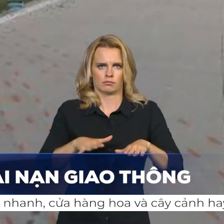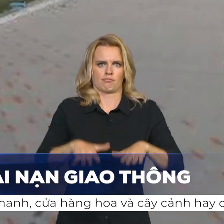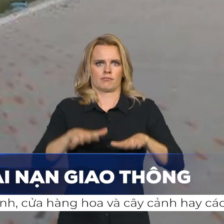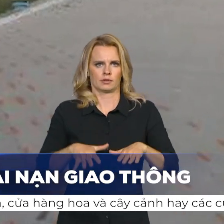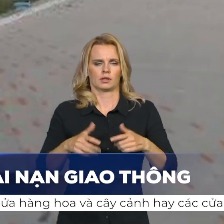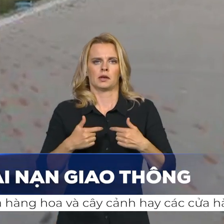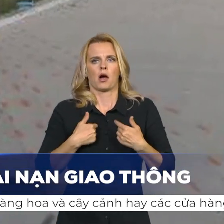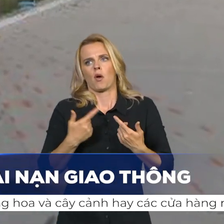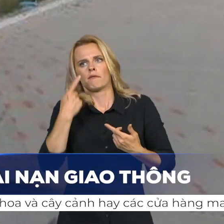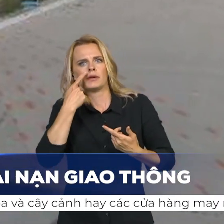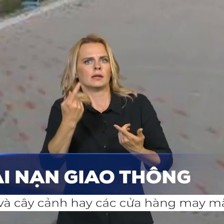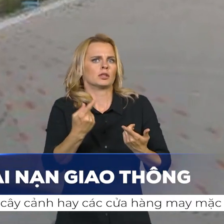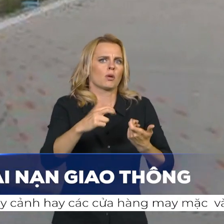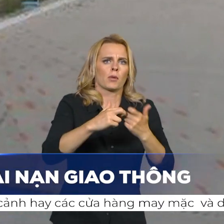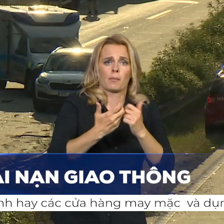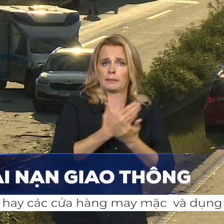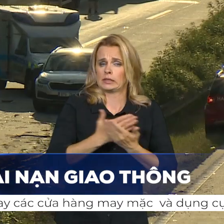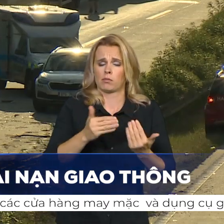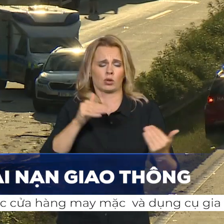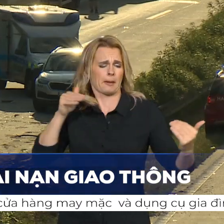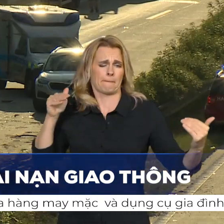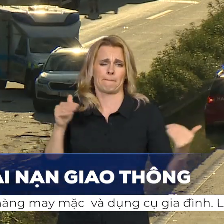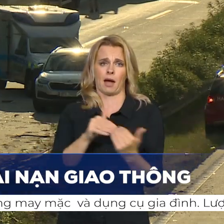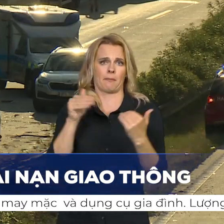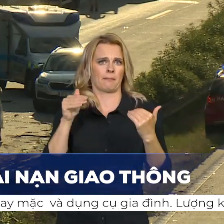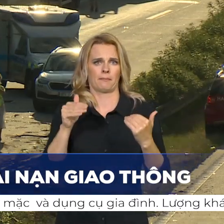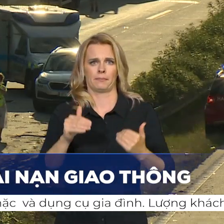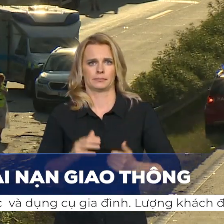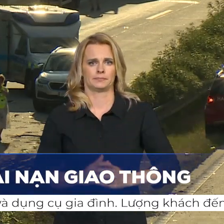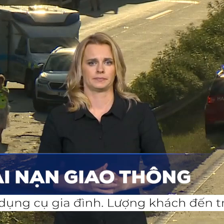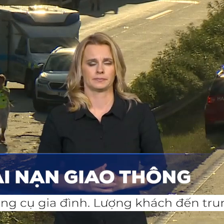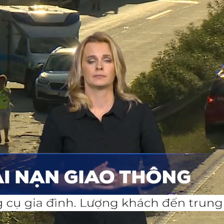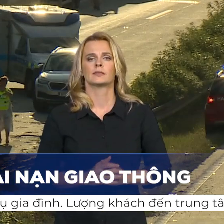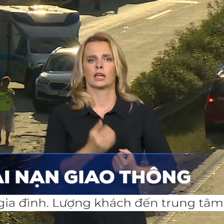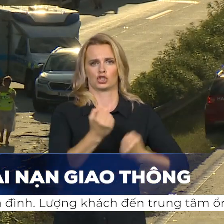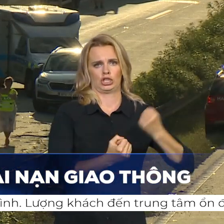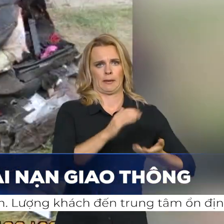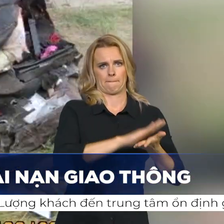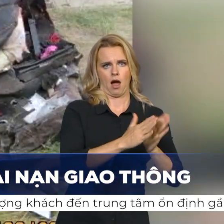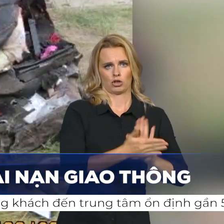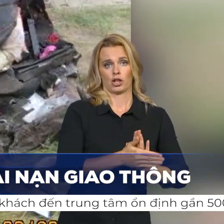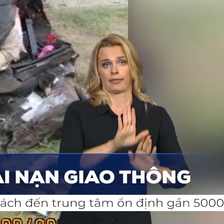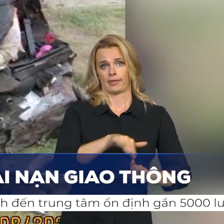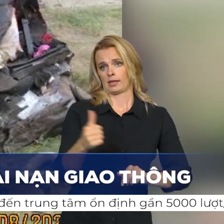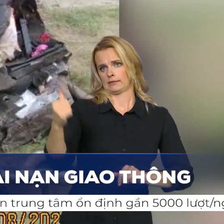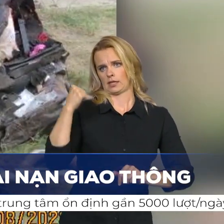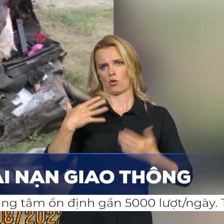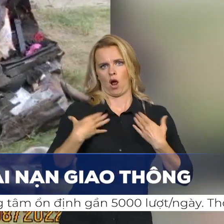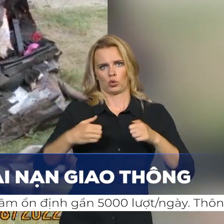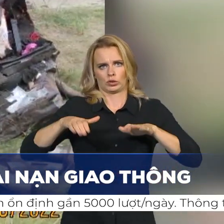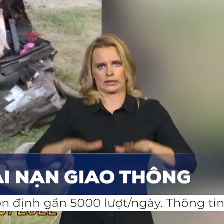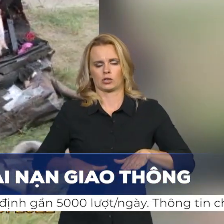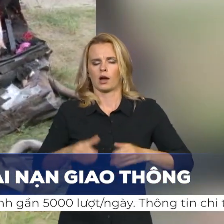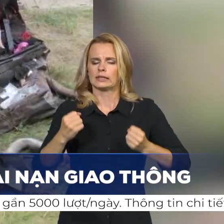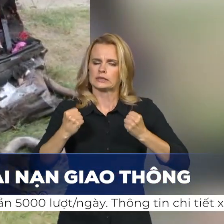Một chiếc xe tải camion đã đâm vào lan can đi sang làn đường ngược chiều và đâm vào chiếc xe của gia đình 4 người đi du lịch trong 4 thành viên